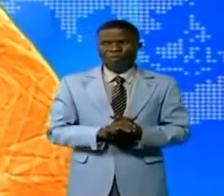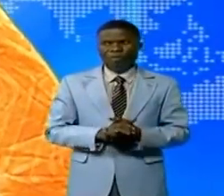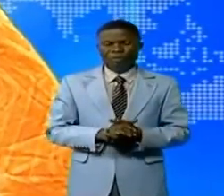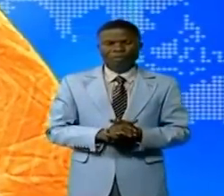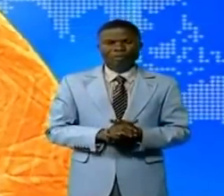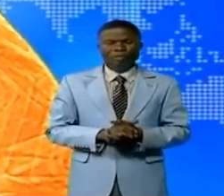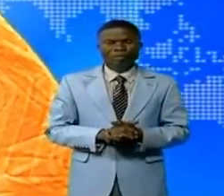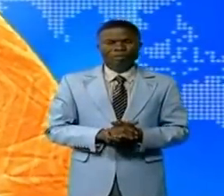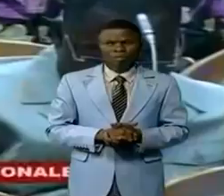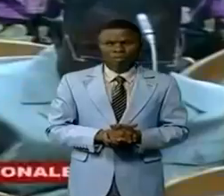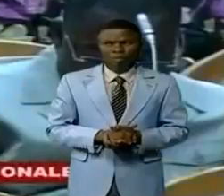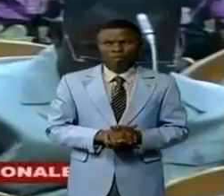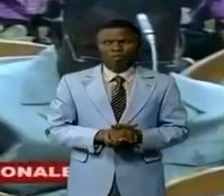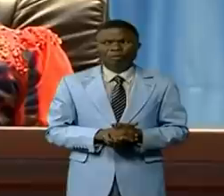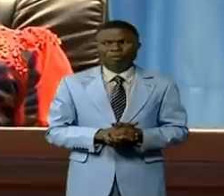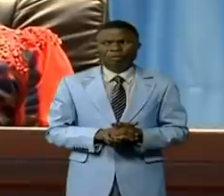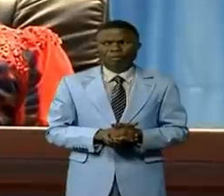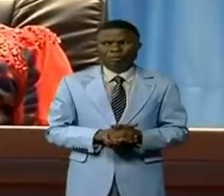nous